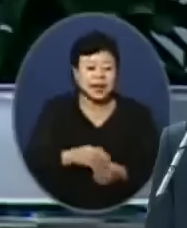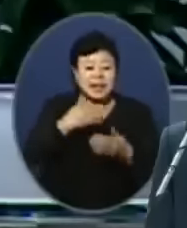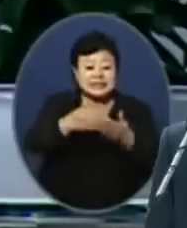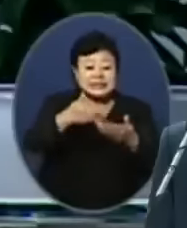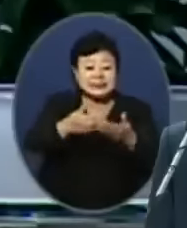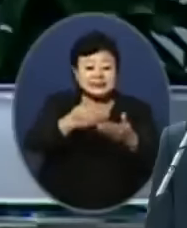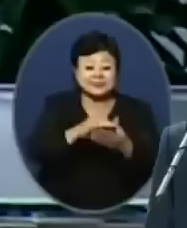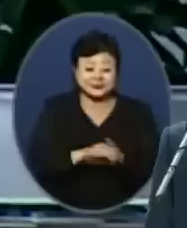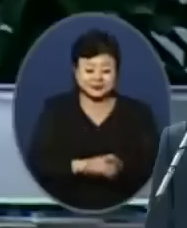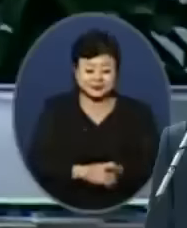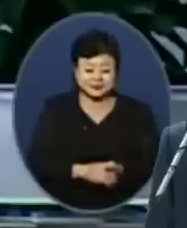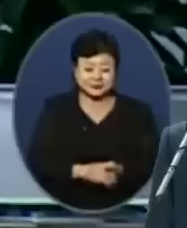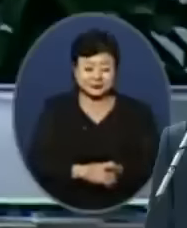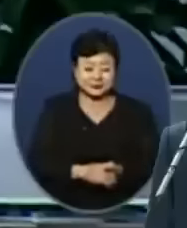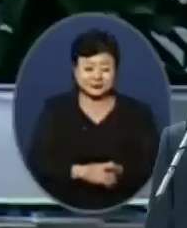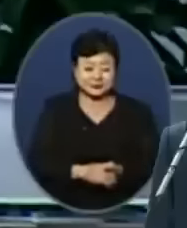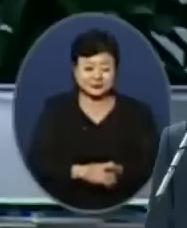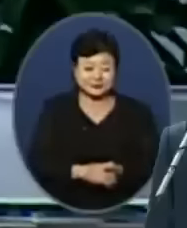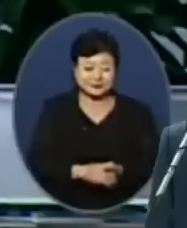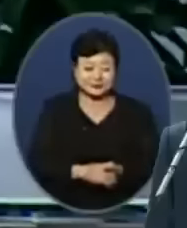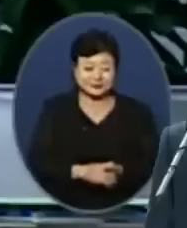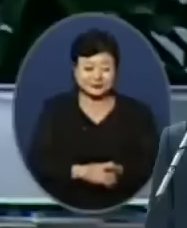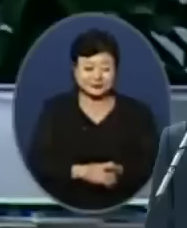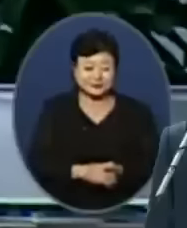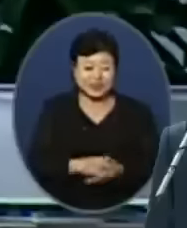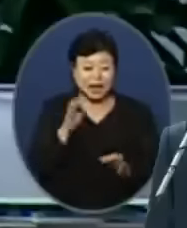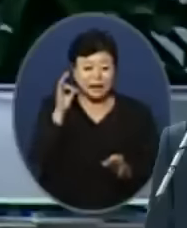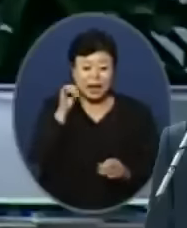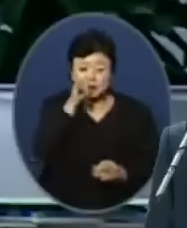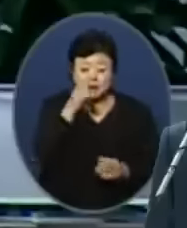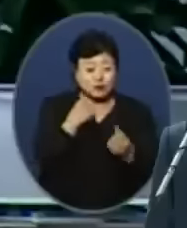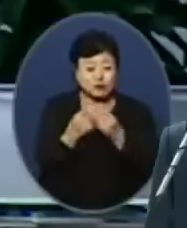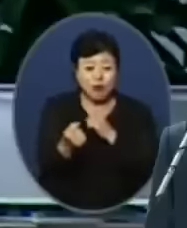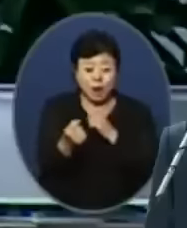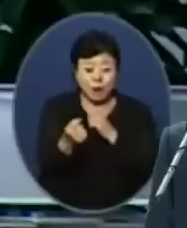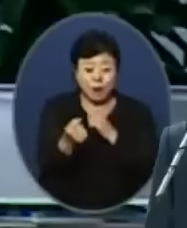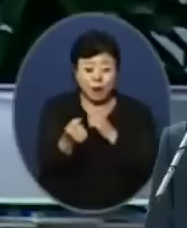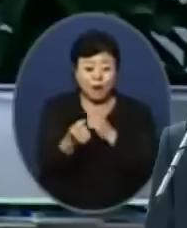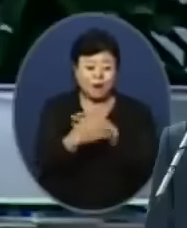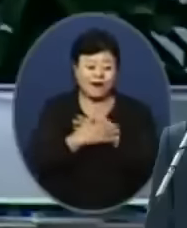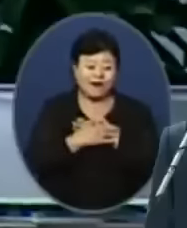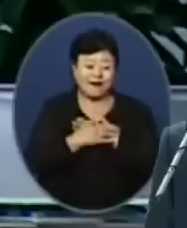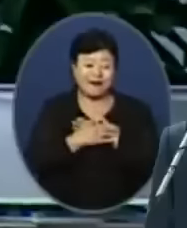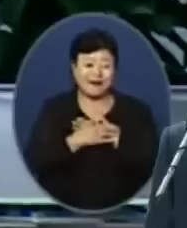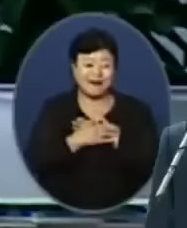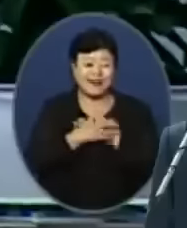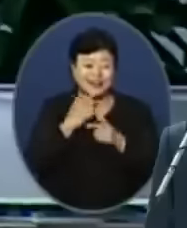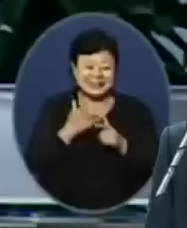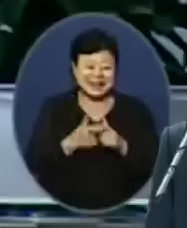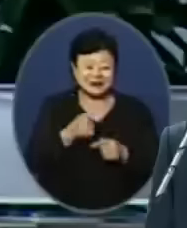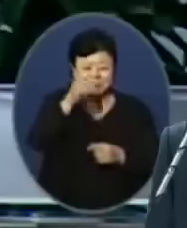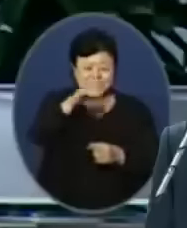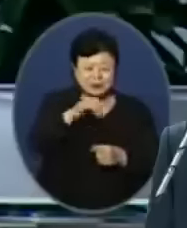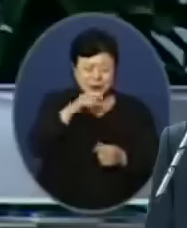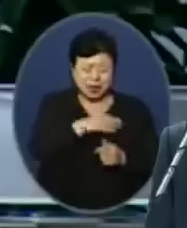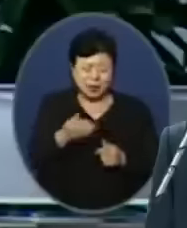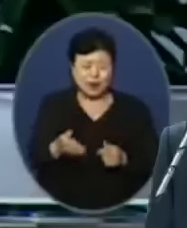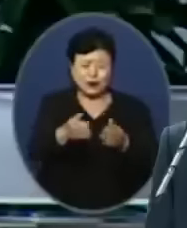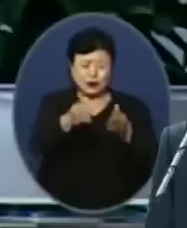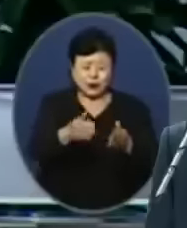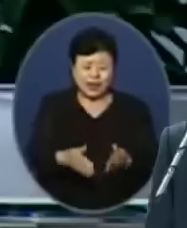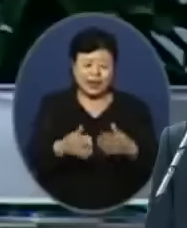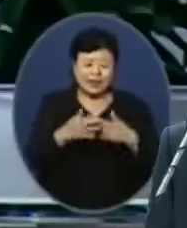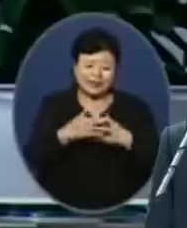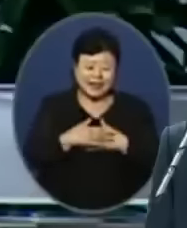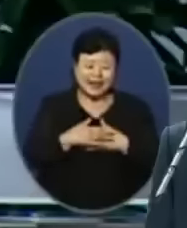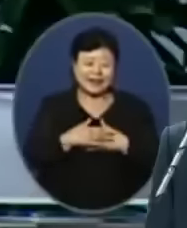그림을 그려요. 여러분 가만히 있는데도 불구하고 아 예수님이 십자가 보혈로 말미암아